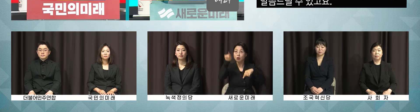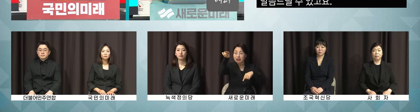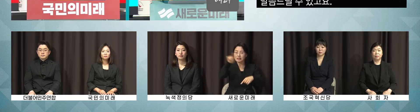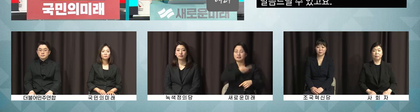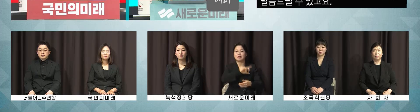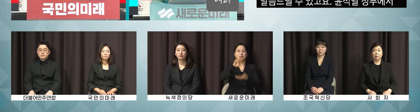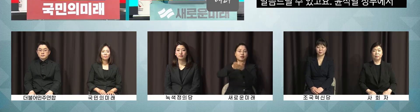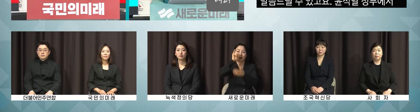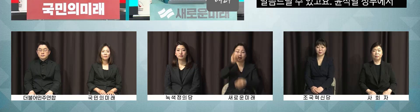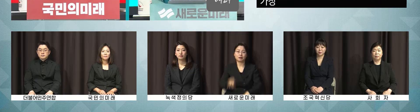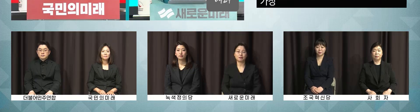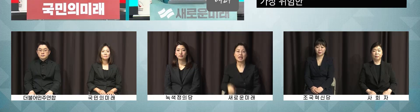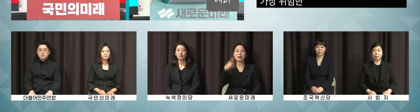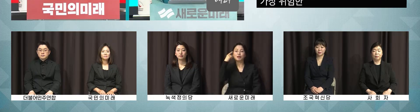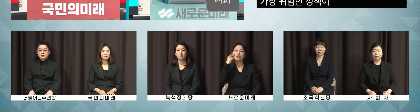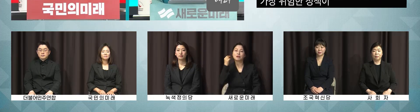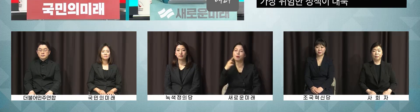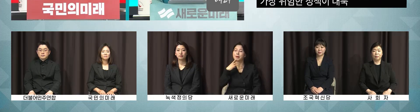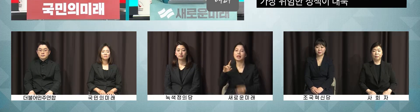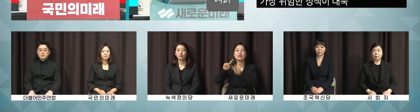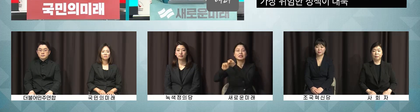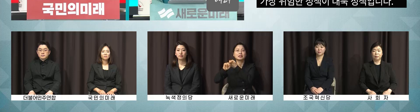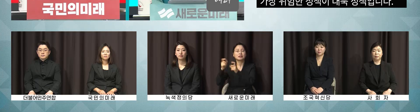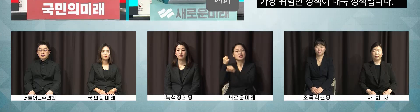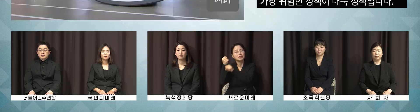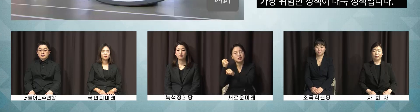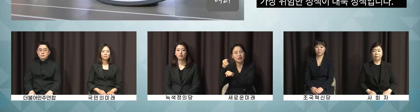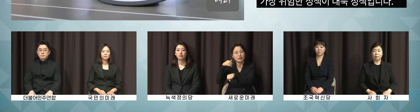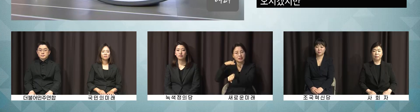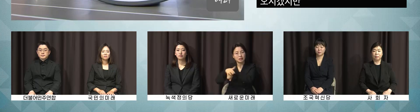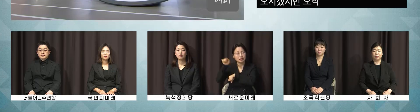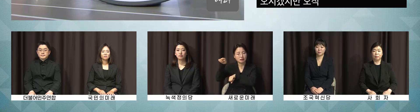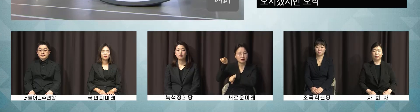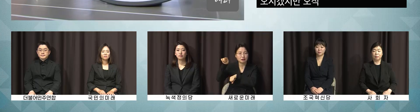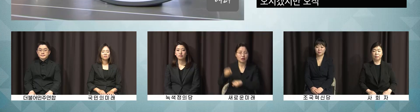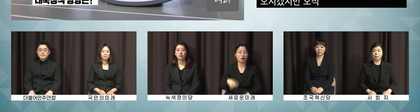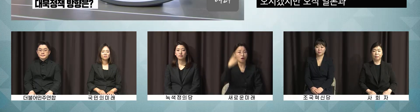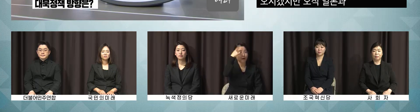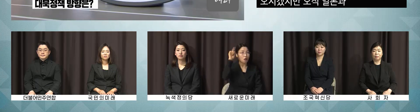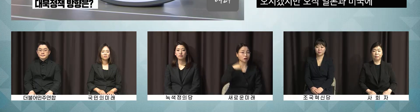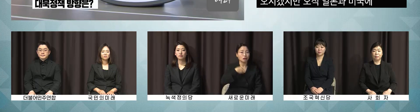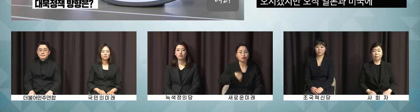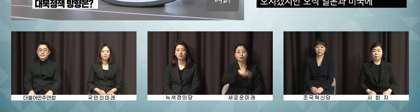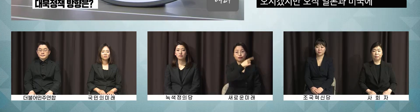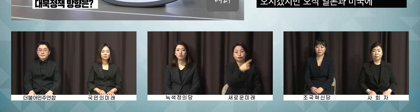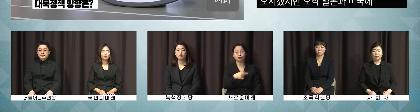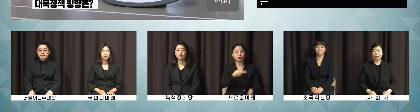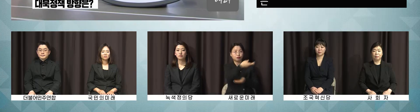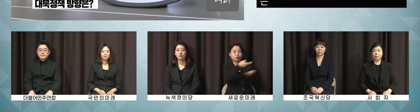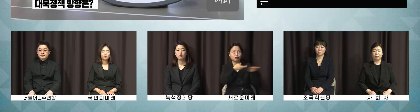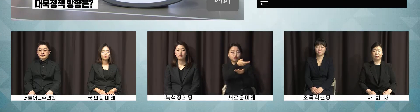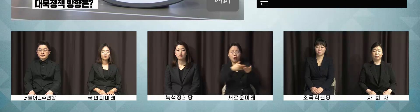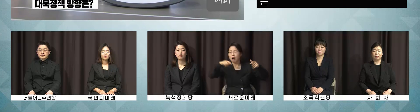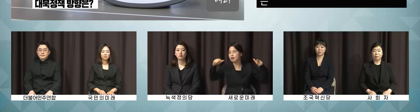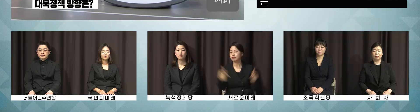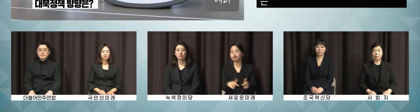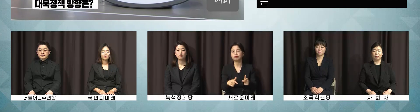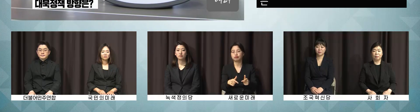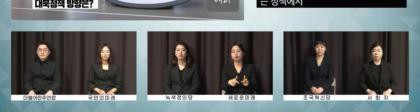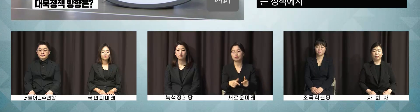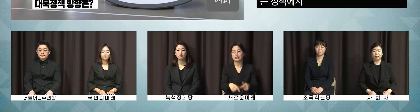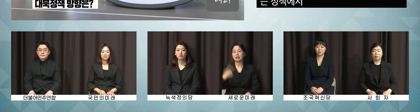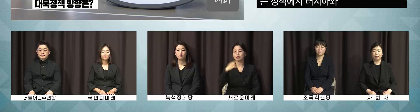아시겠지만 오직 미국과 일본에 의존하는 정책으로 인해서 현재 지금 러시아와 중국과의 교역량이 대폭 줄었습니다.